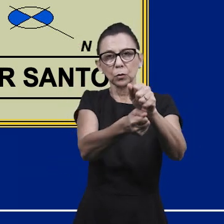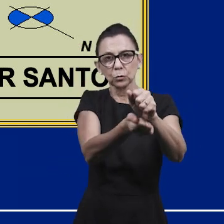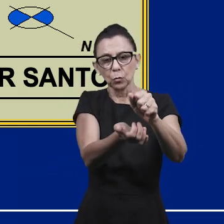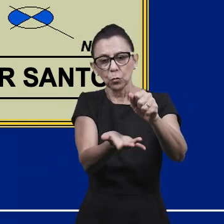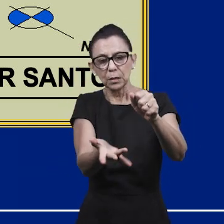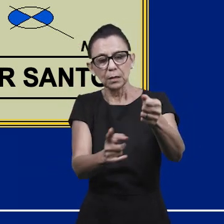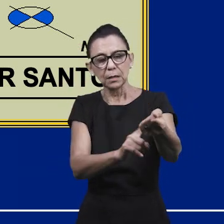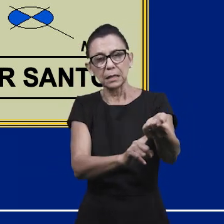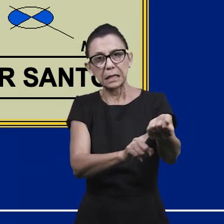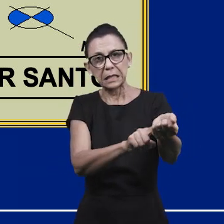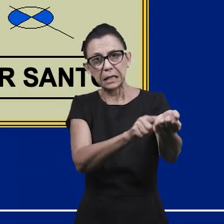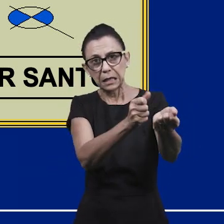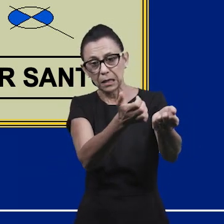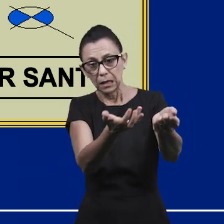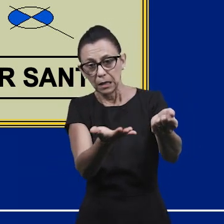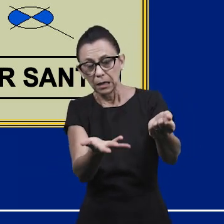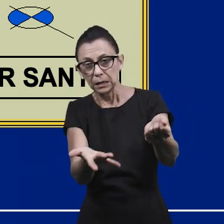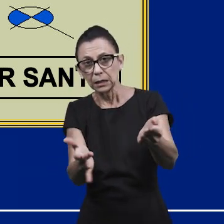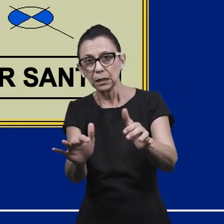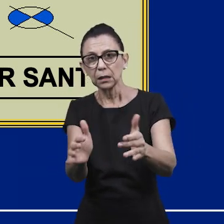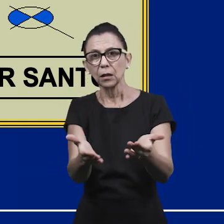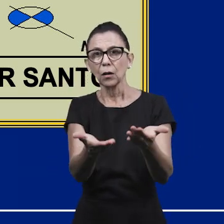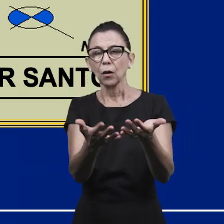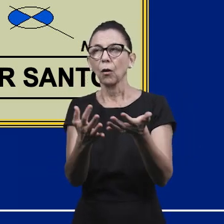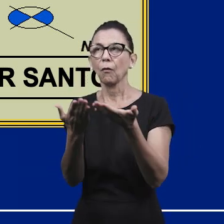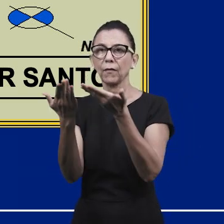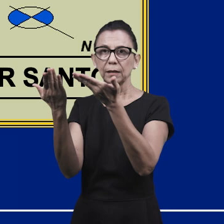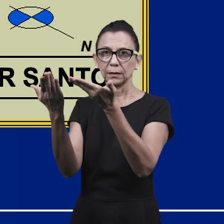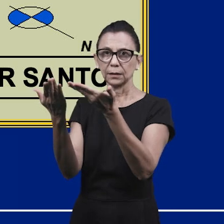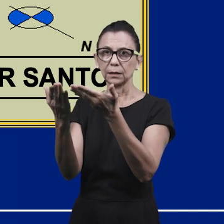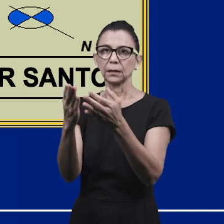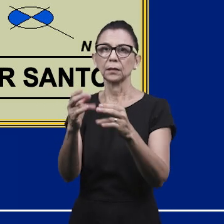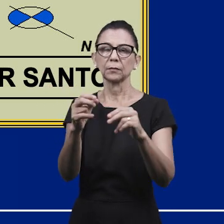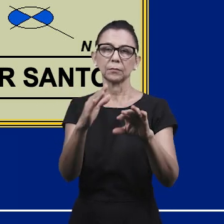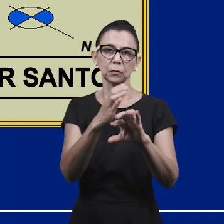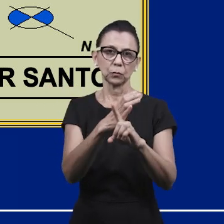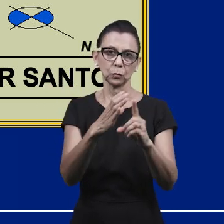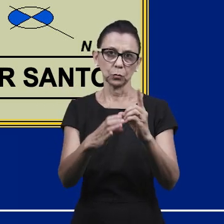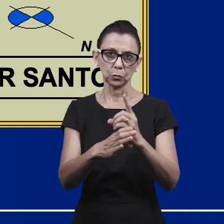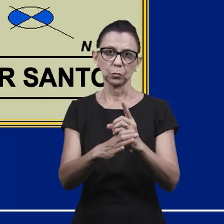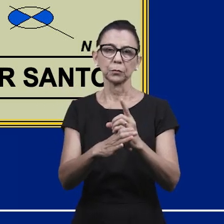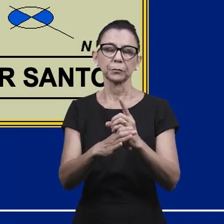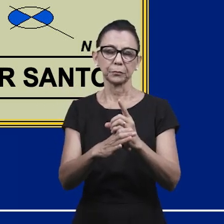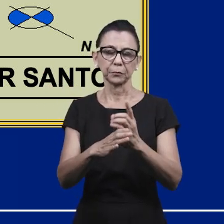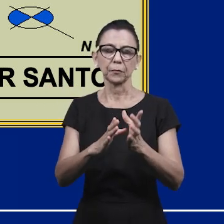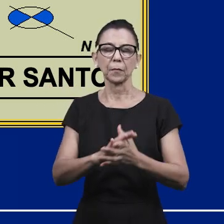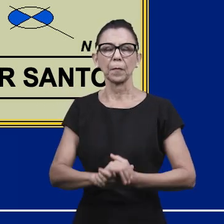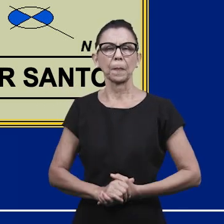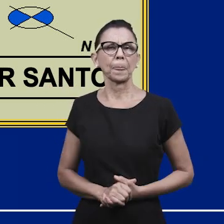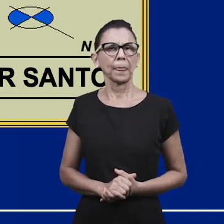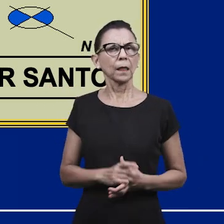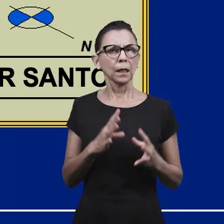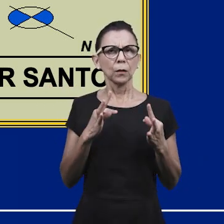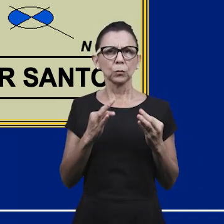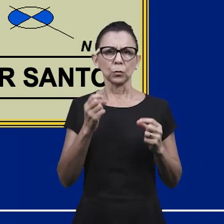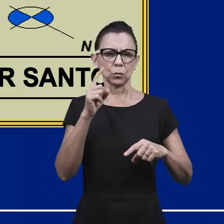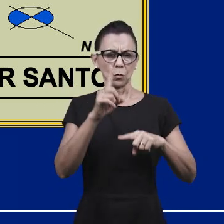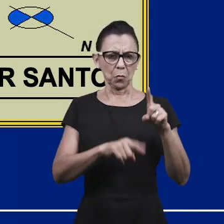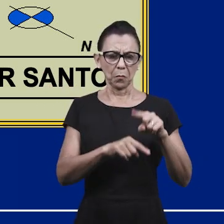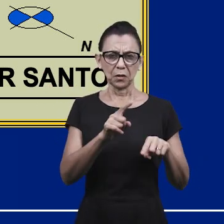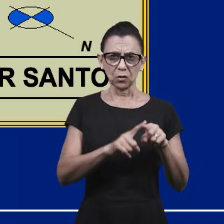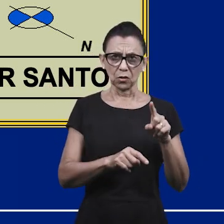seul sacrifice. Donc, tout le positionnement de ces